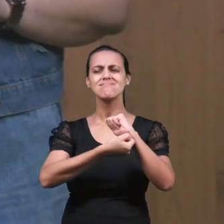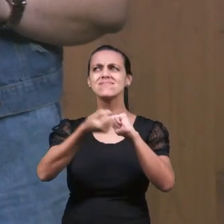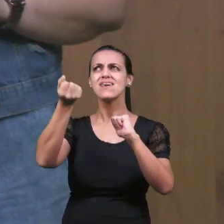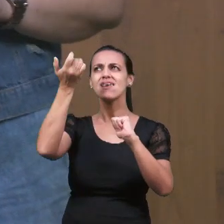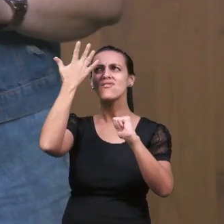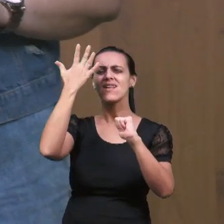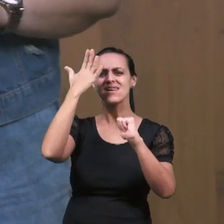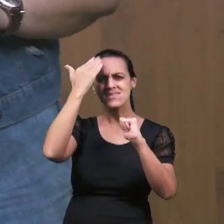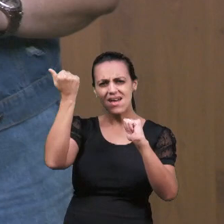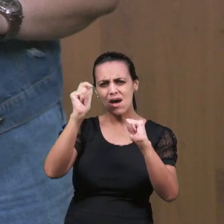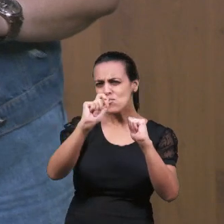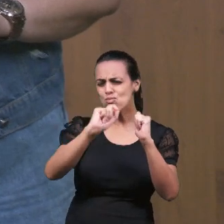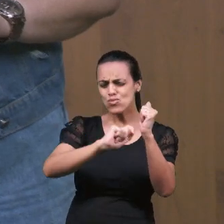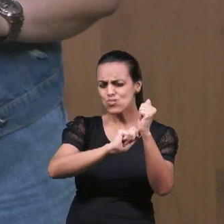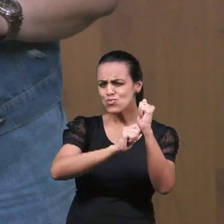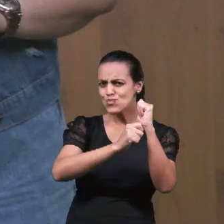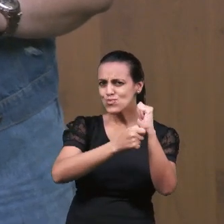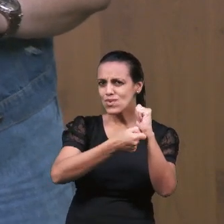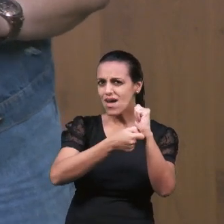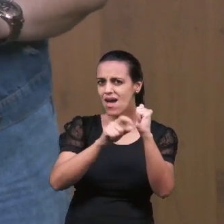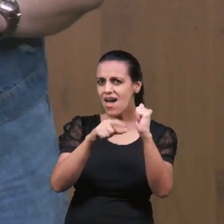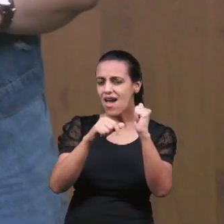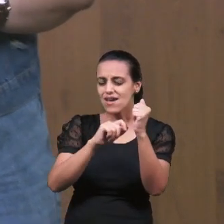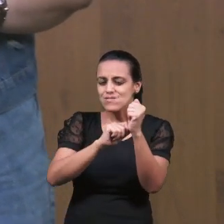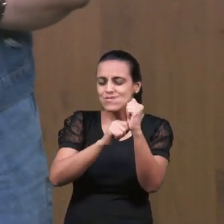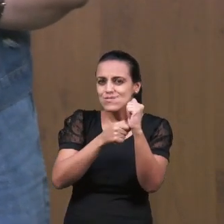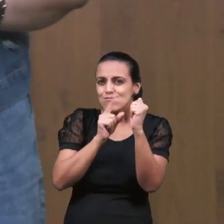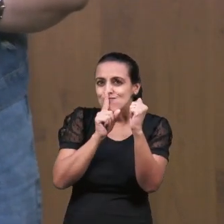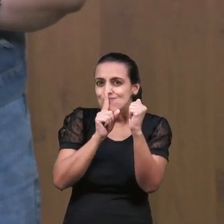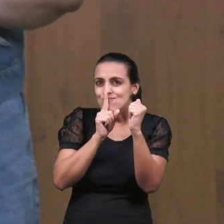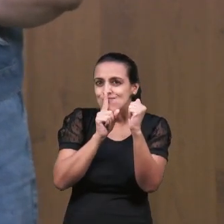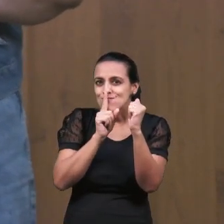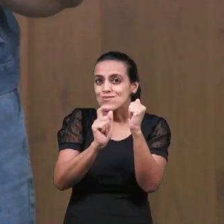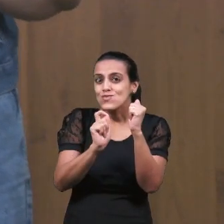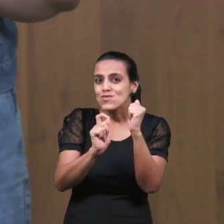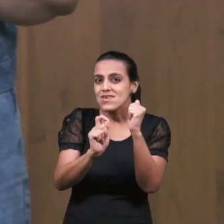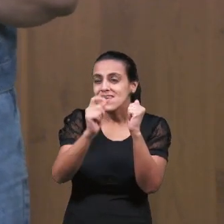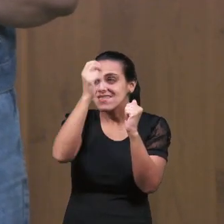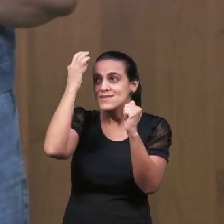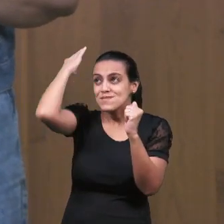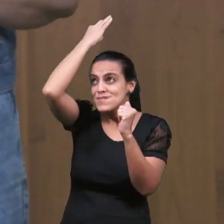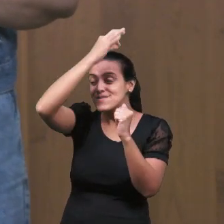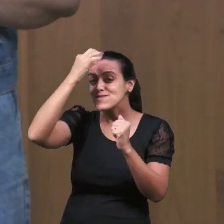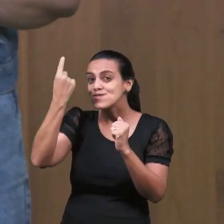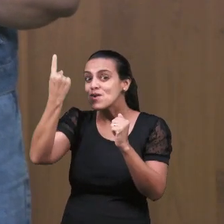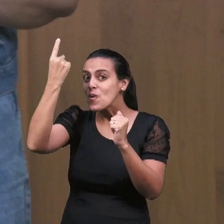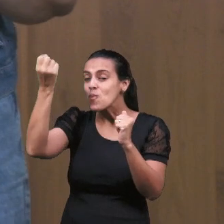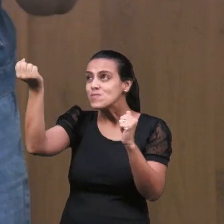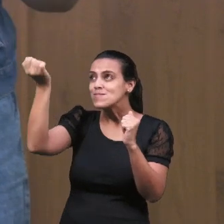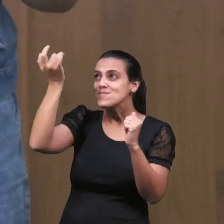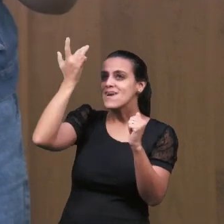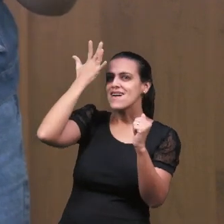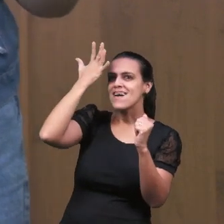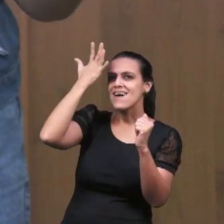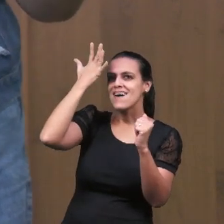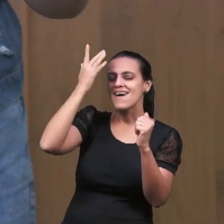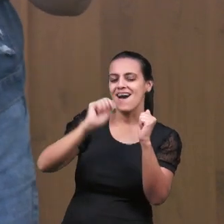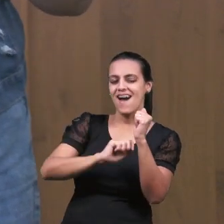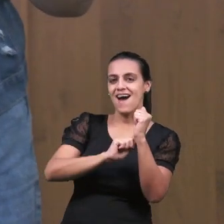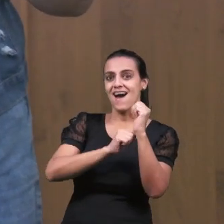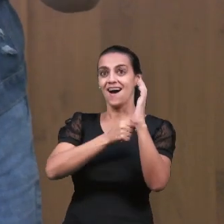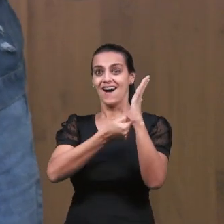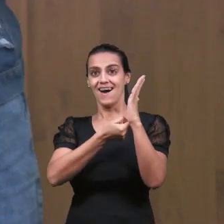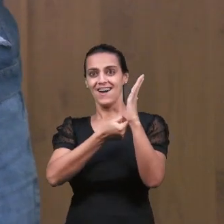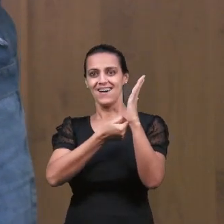vie dirigée par le Saint-Esprit. Aujourd'hui, nous allons parler sur le mystère révélé. Vous savez qu'est-ce que c'est